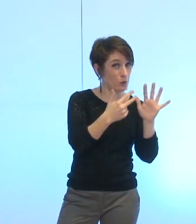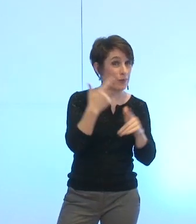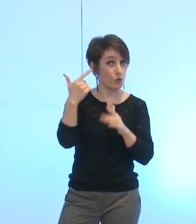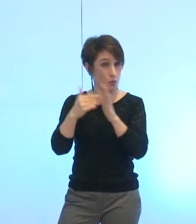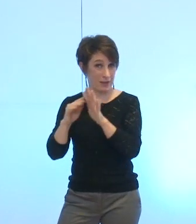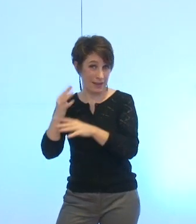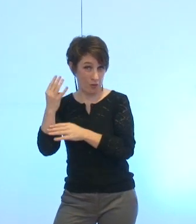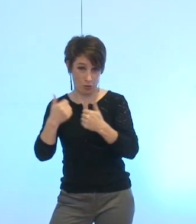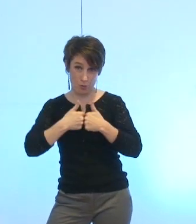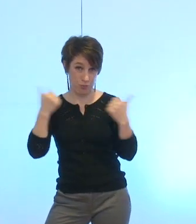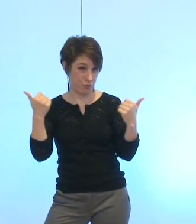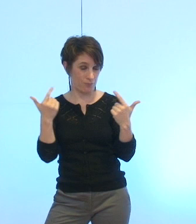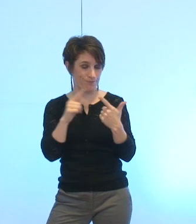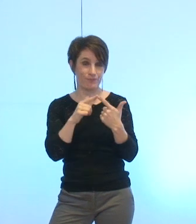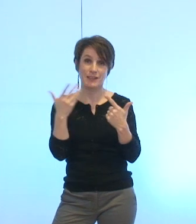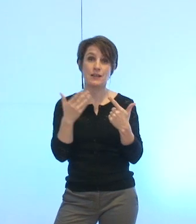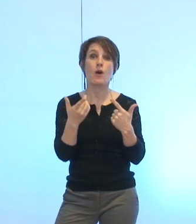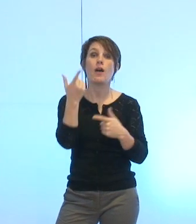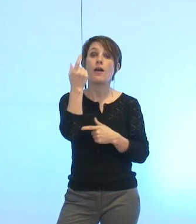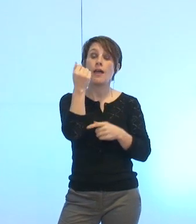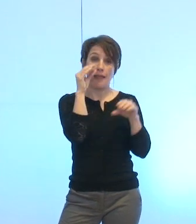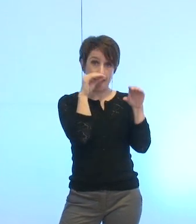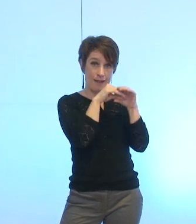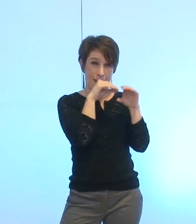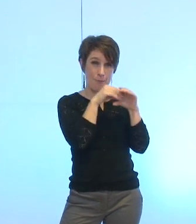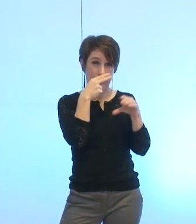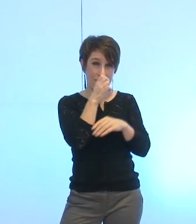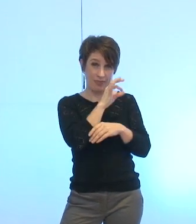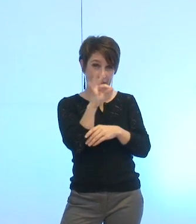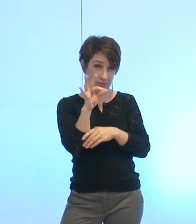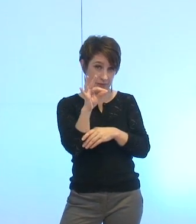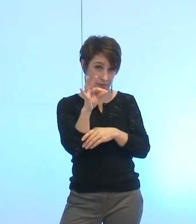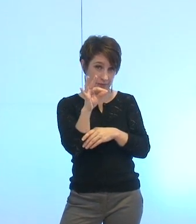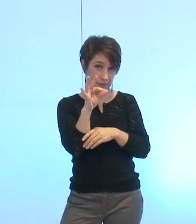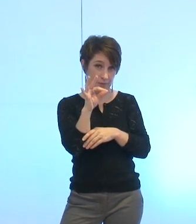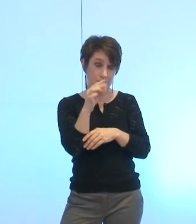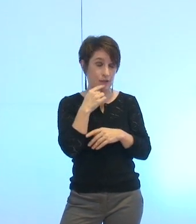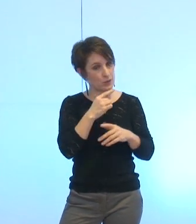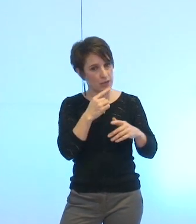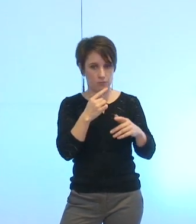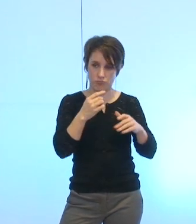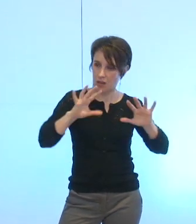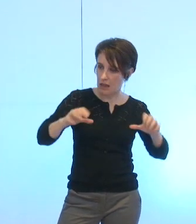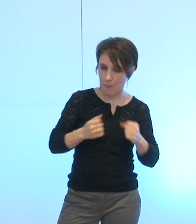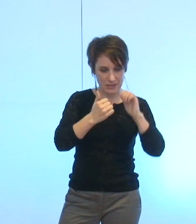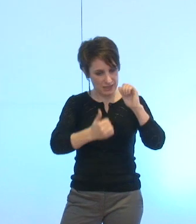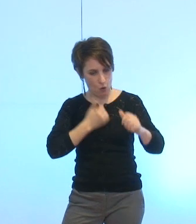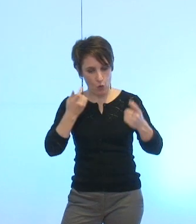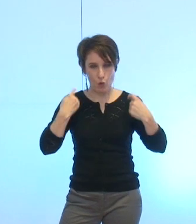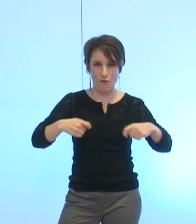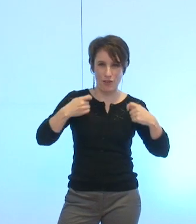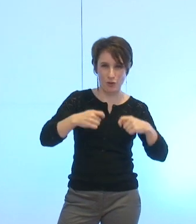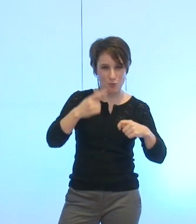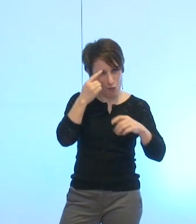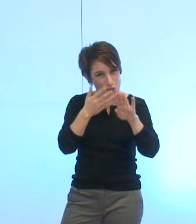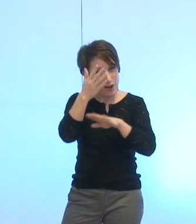situation de 2008 c'est que l'épargne net à savoir notre capacité à autofinancer des investissements pour l'avenir est en chute